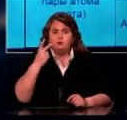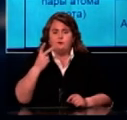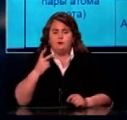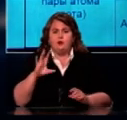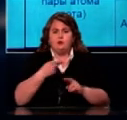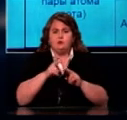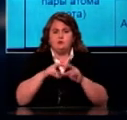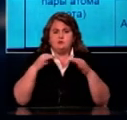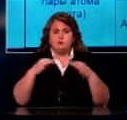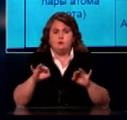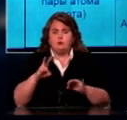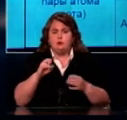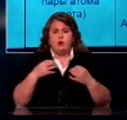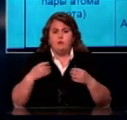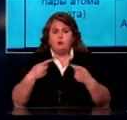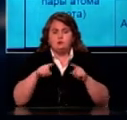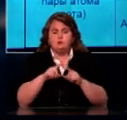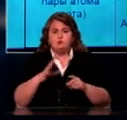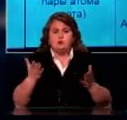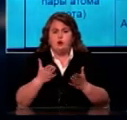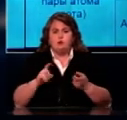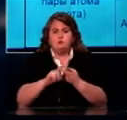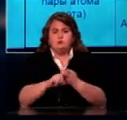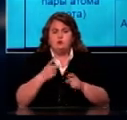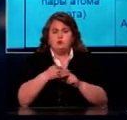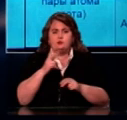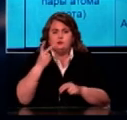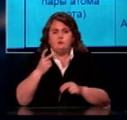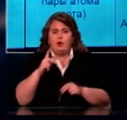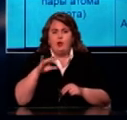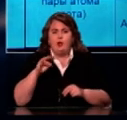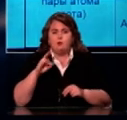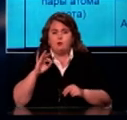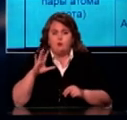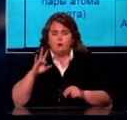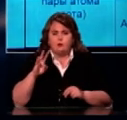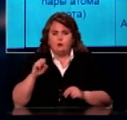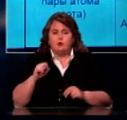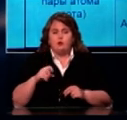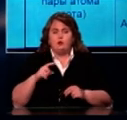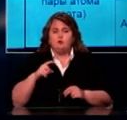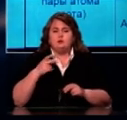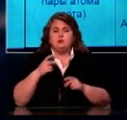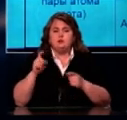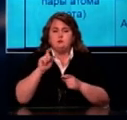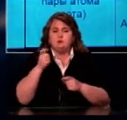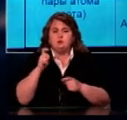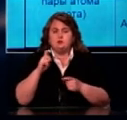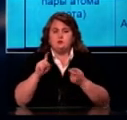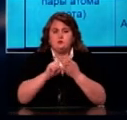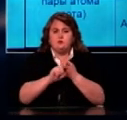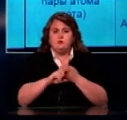это свободные, не образующие никакой связи. Вот именно эти 2 электрона начинают образовывать химическую связь